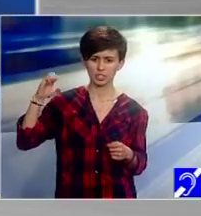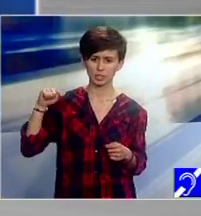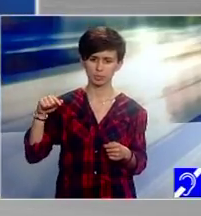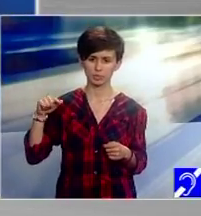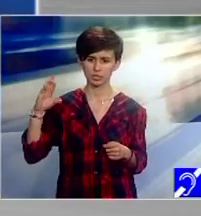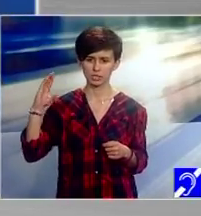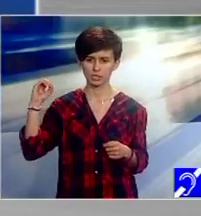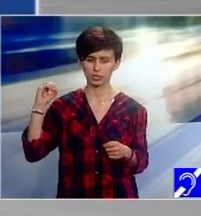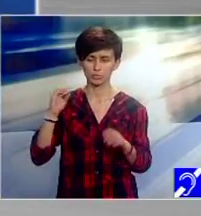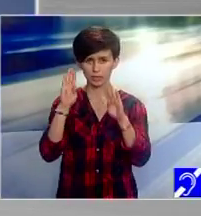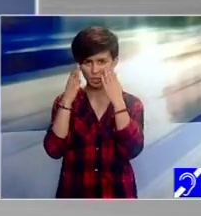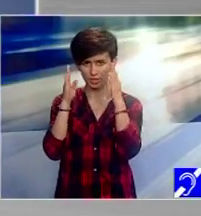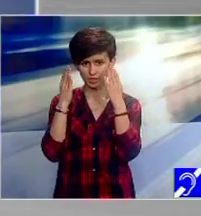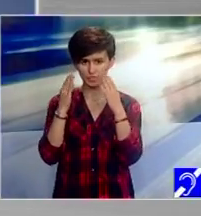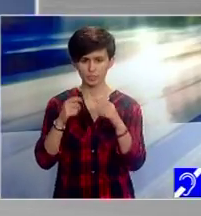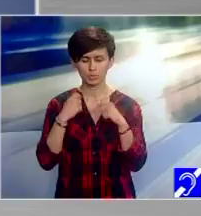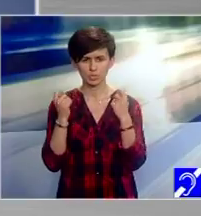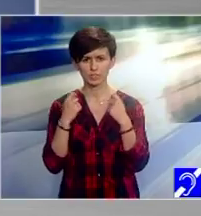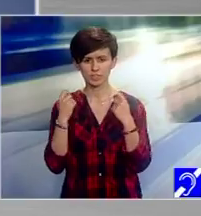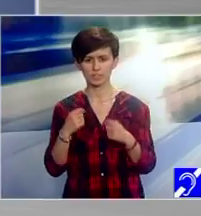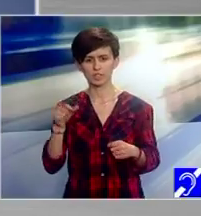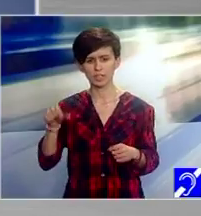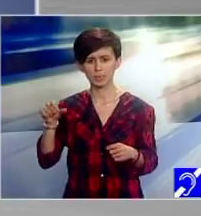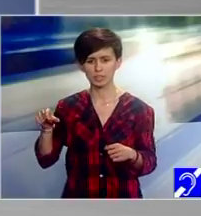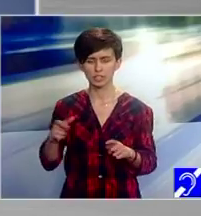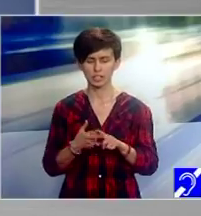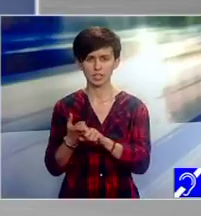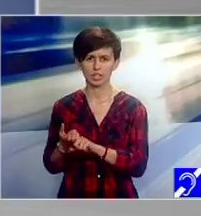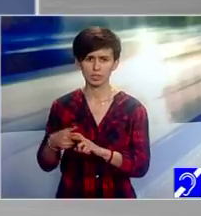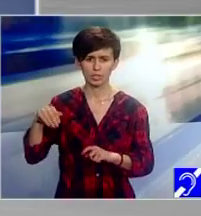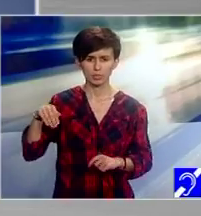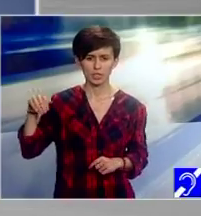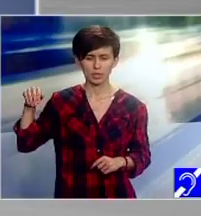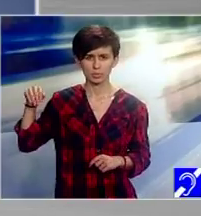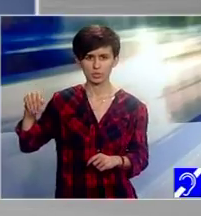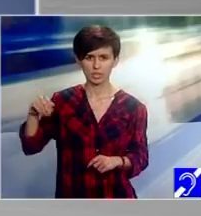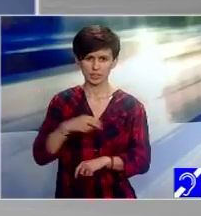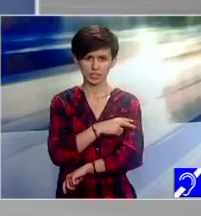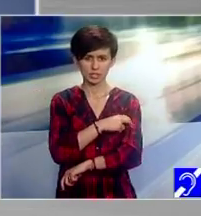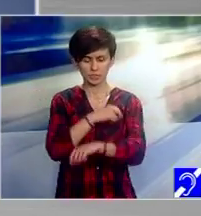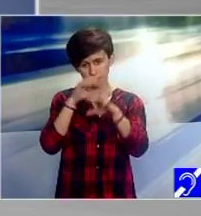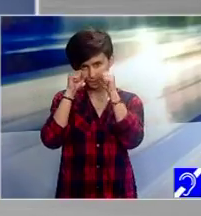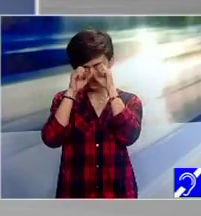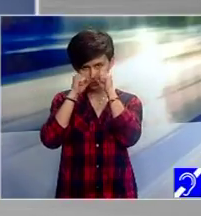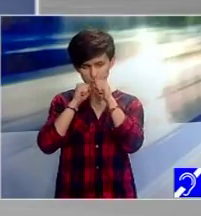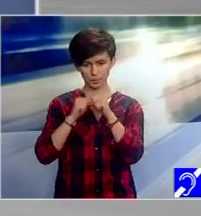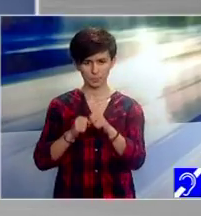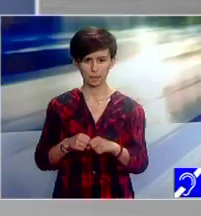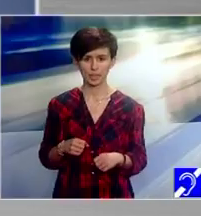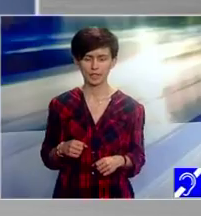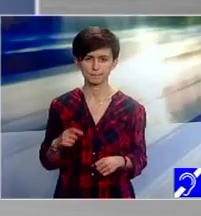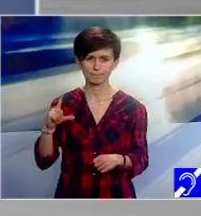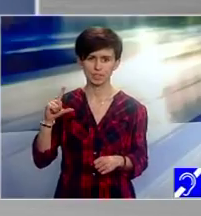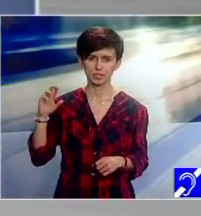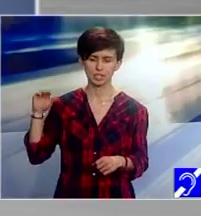festivalului, Festivalul Cultural Miraje. Persoane de contact, Maria Mosora de la Liceul Special pentru Deficienți de Vedere și doamna